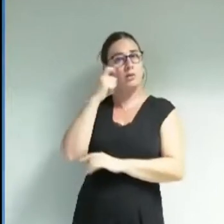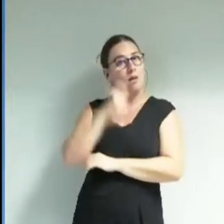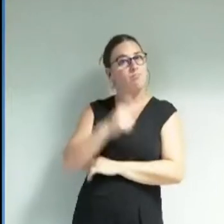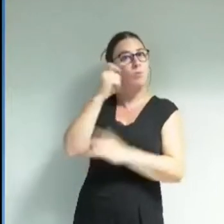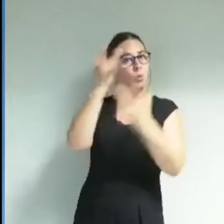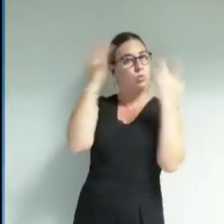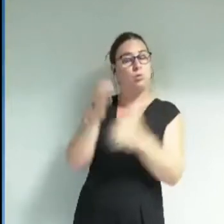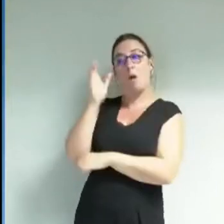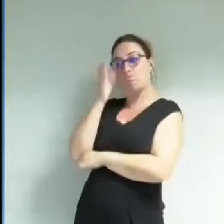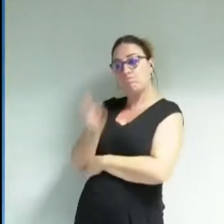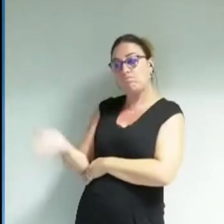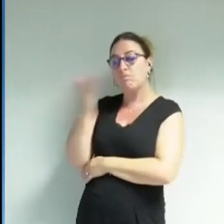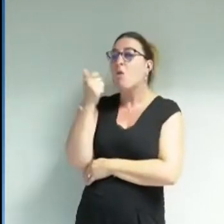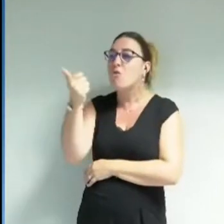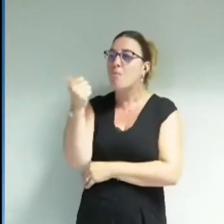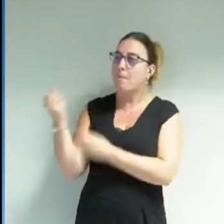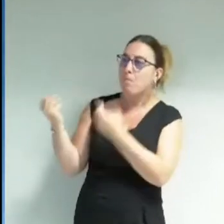de ce que vous avez fait en matière de culture.